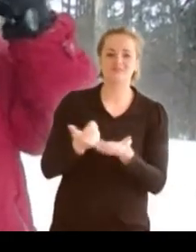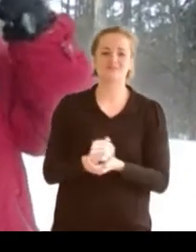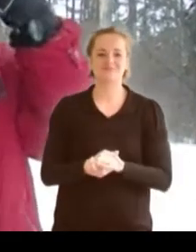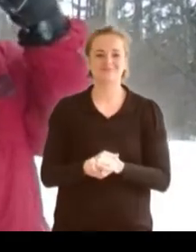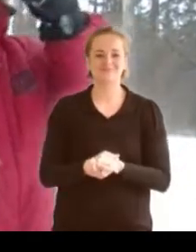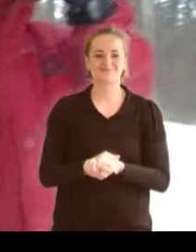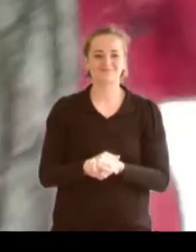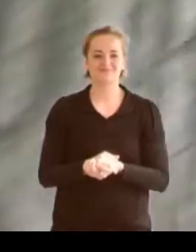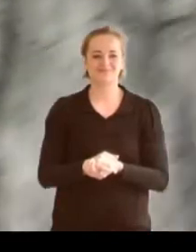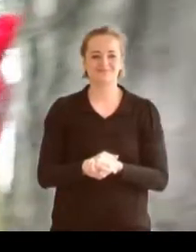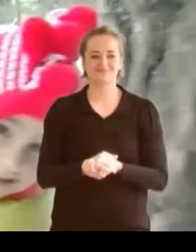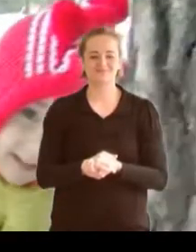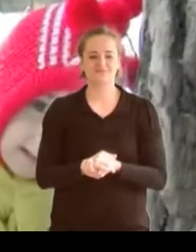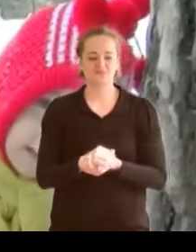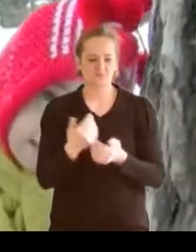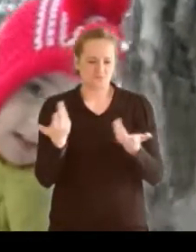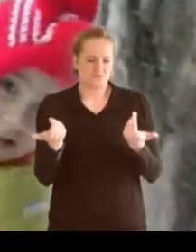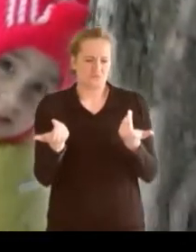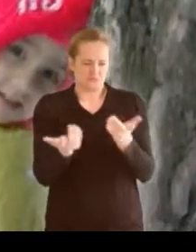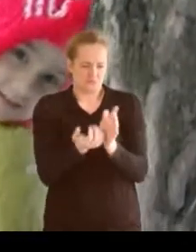Ką surasti?